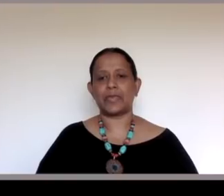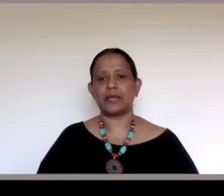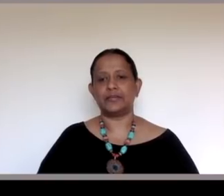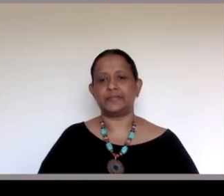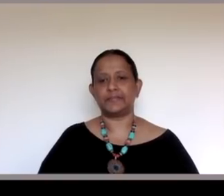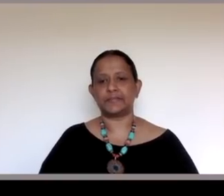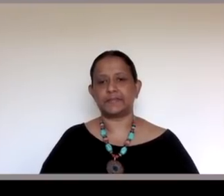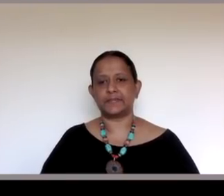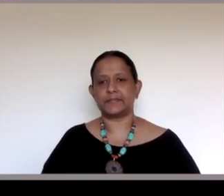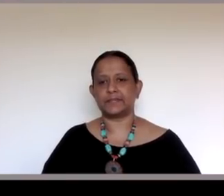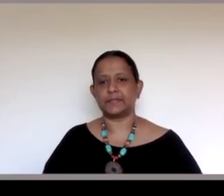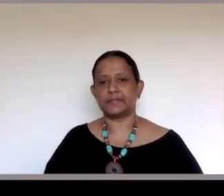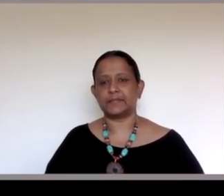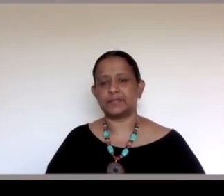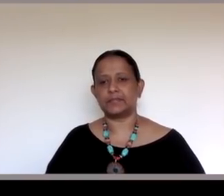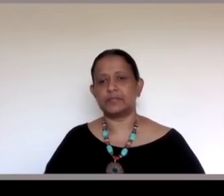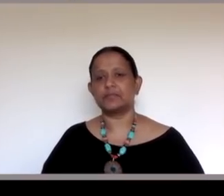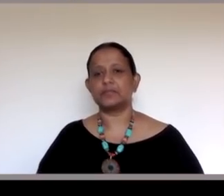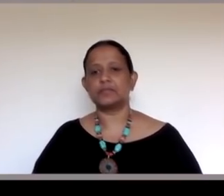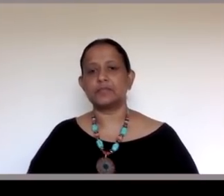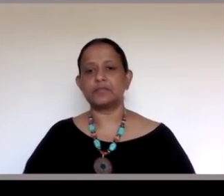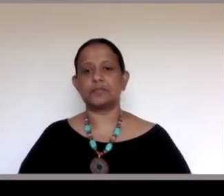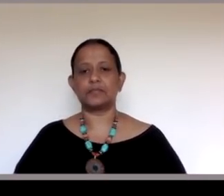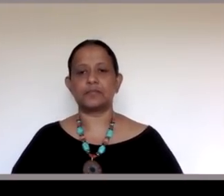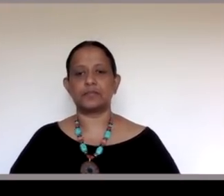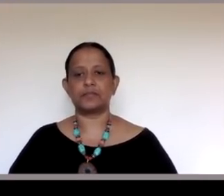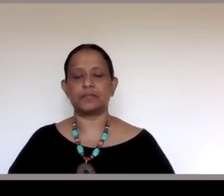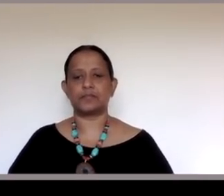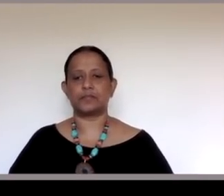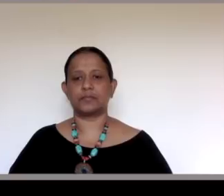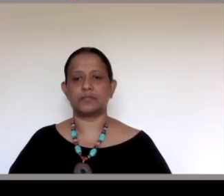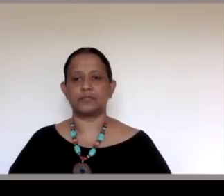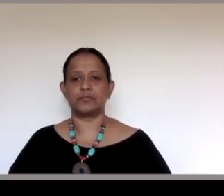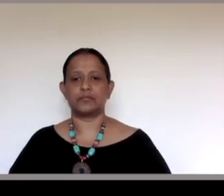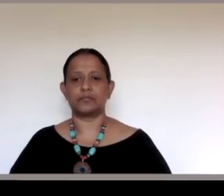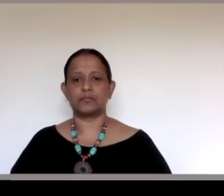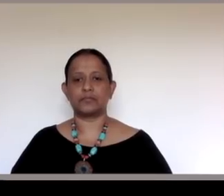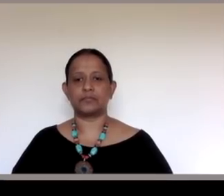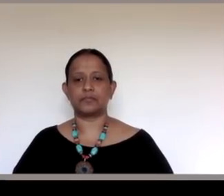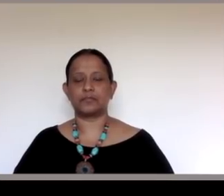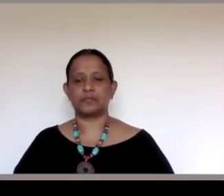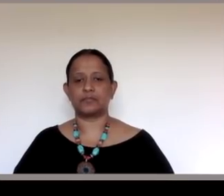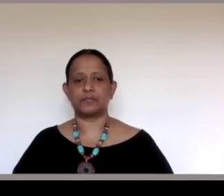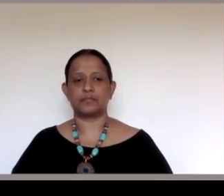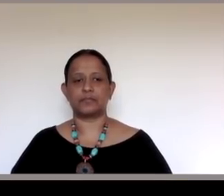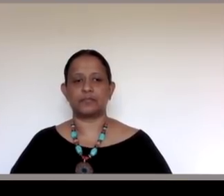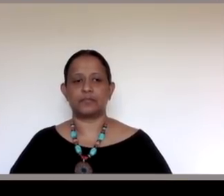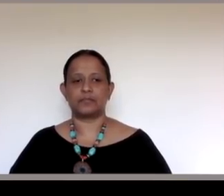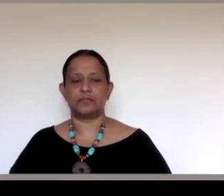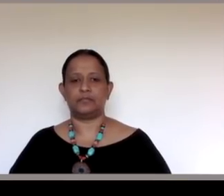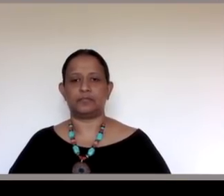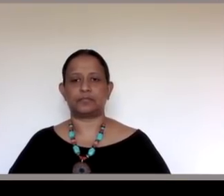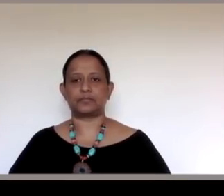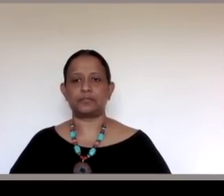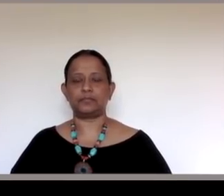மகே பீடனை அடுவேணும் அப்பொழுது என்னுடைய அழுத்தம் குறைகிறது. மகே சம்பந்தத்தாதியுன்னு வேணும் என்னுடைய உறவுகள் வளர்கிறது. மம ஒப்பட்ட பொடி கதாவாக்கியான்னு